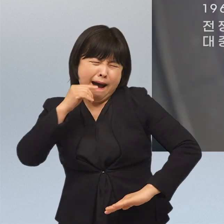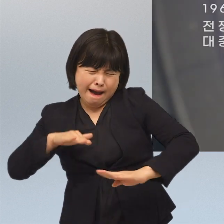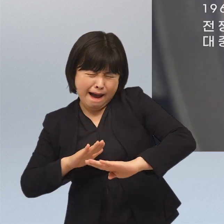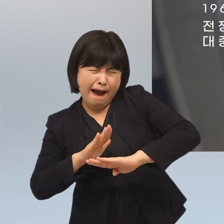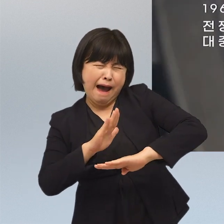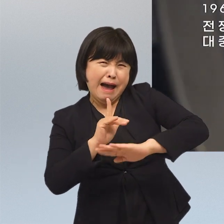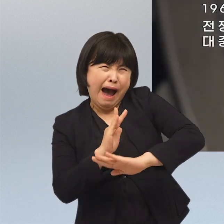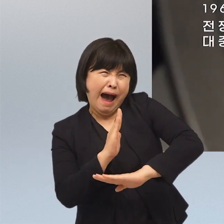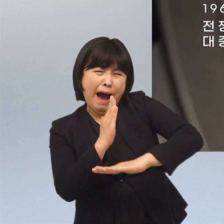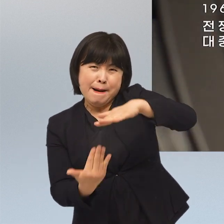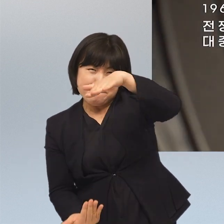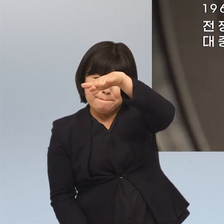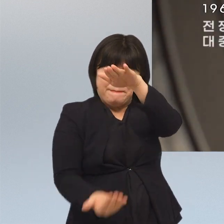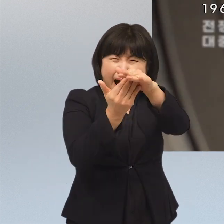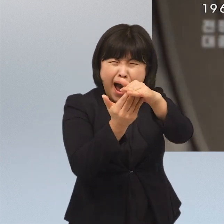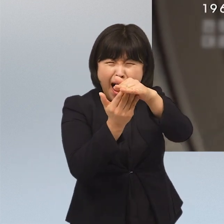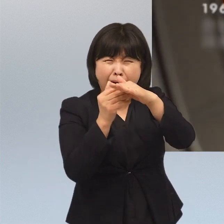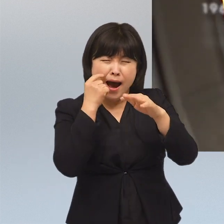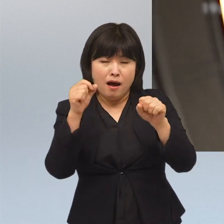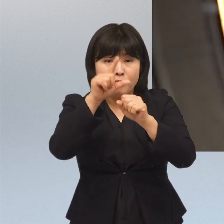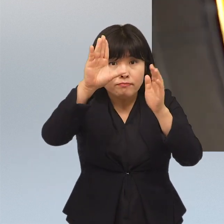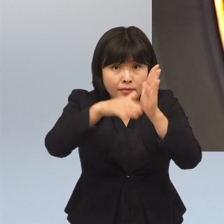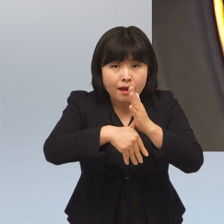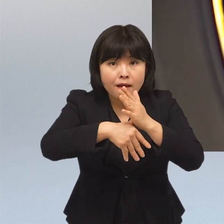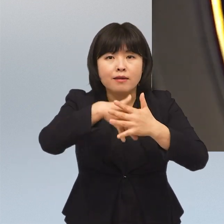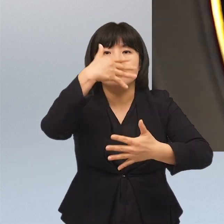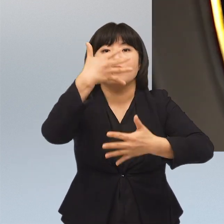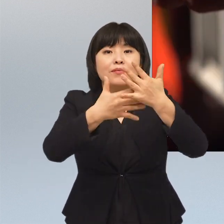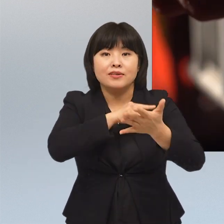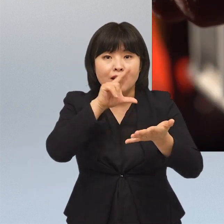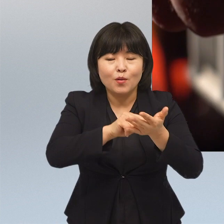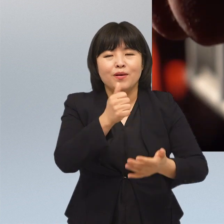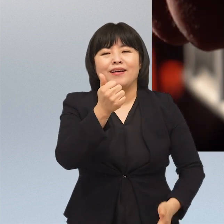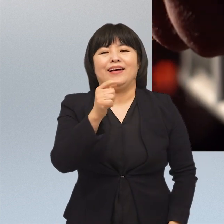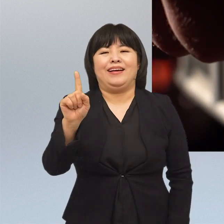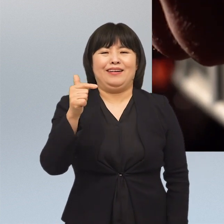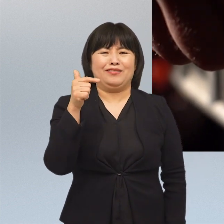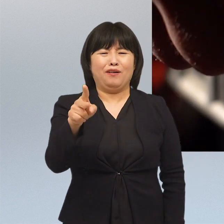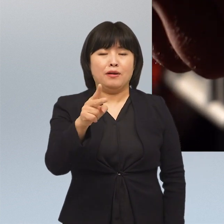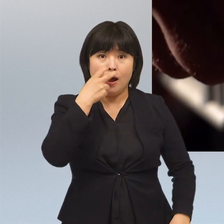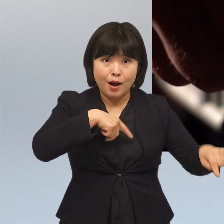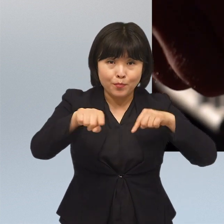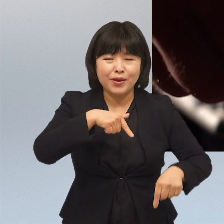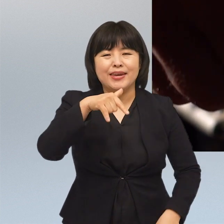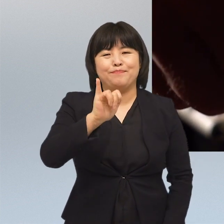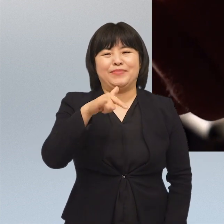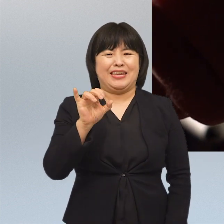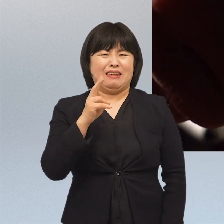60년대의 영화는 중흥기를 넘어 전성기에 돌입한다. 그중